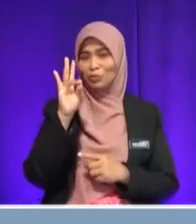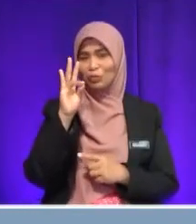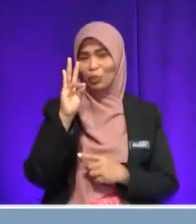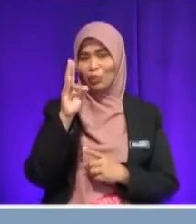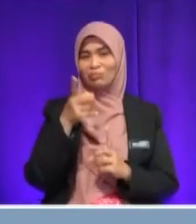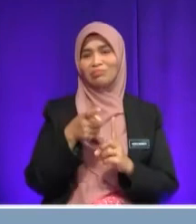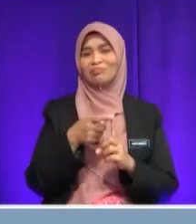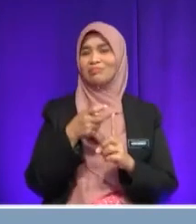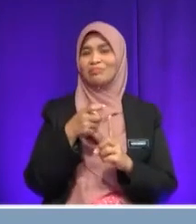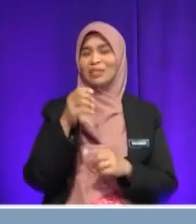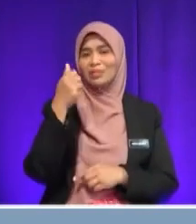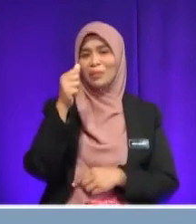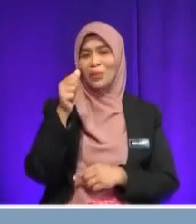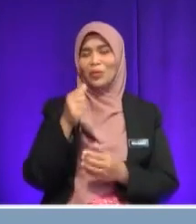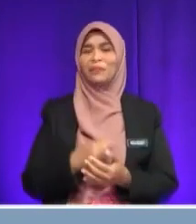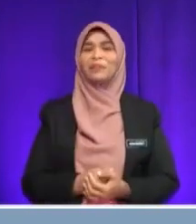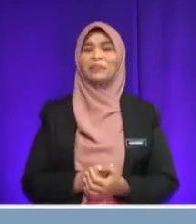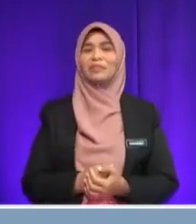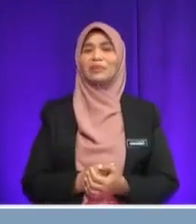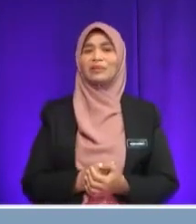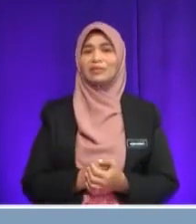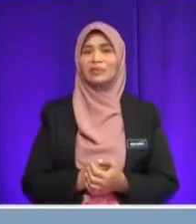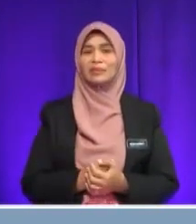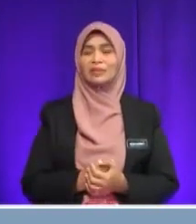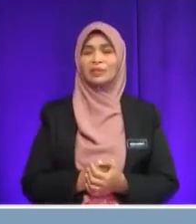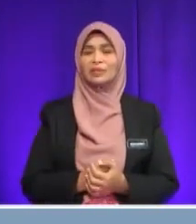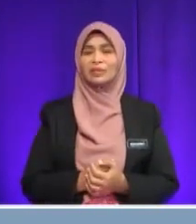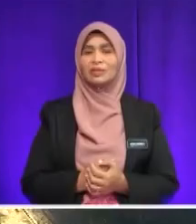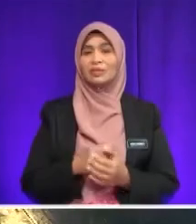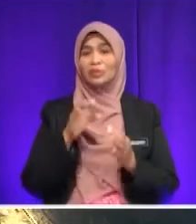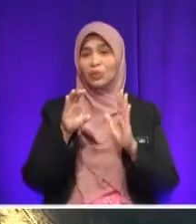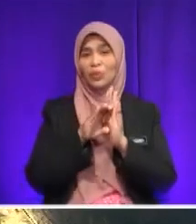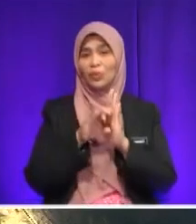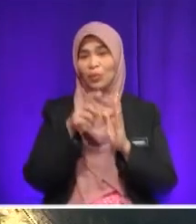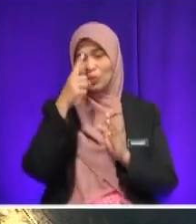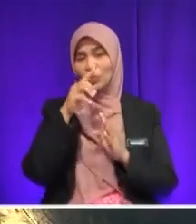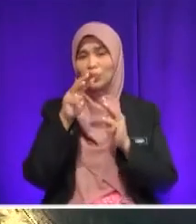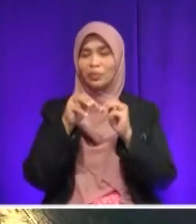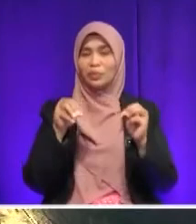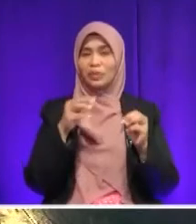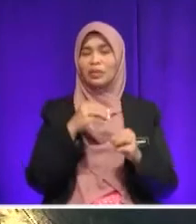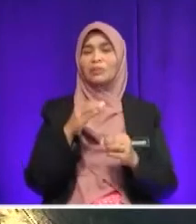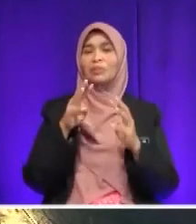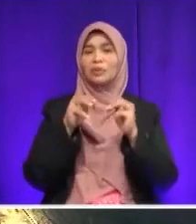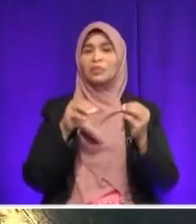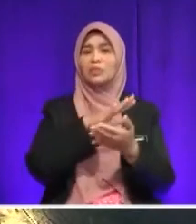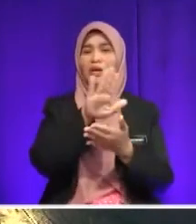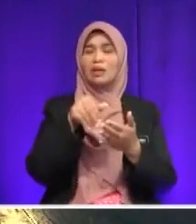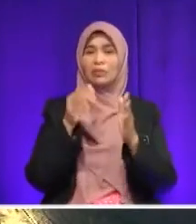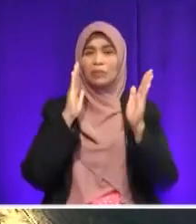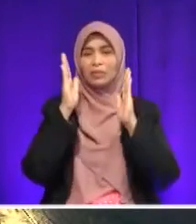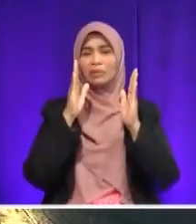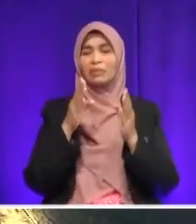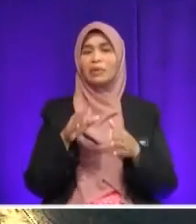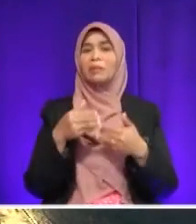hebat juga Ustaz Alhamdulillah jazakallah contoh murid-murid kita di Google Map bahkan diseluruh Nation dapatkan sumber